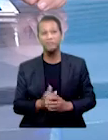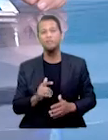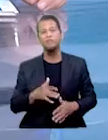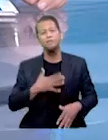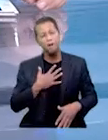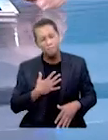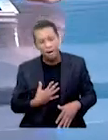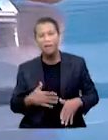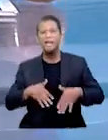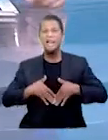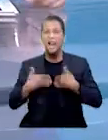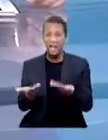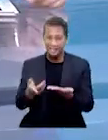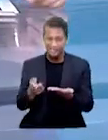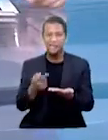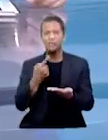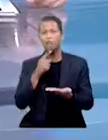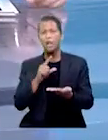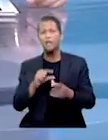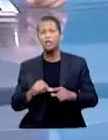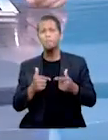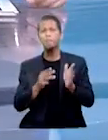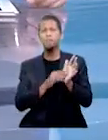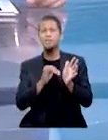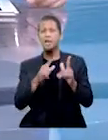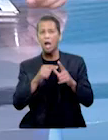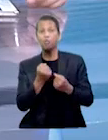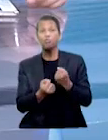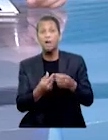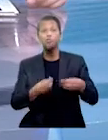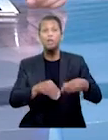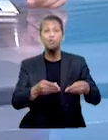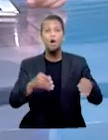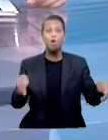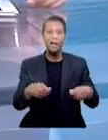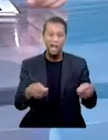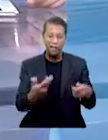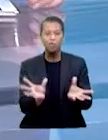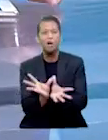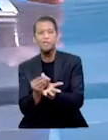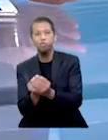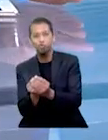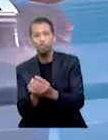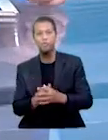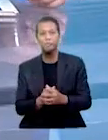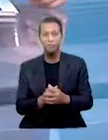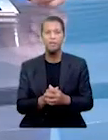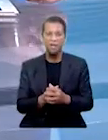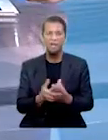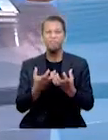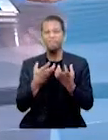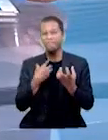Sabar dan ikhlas menjadi pegangan hidup Mila dalam menjalani usahanya berjualan gorengan dan nasi bungkus. Meski dipikul dan menghadapi berbagai